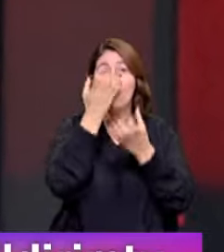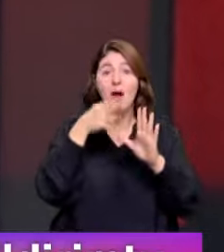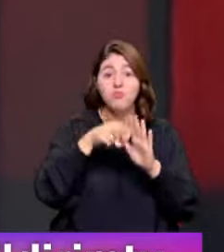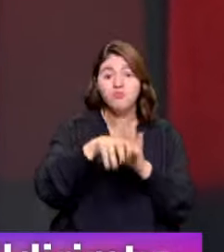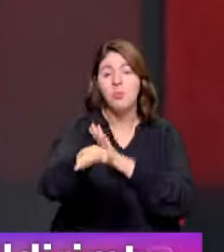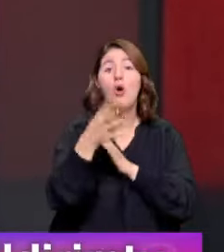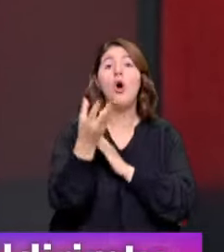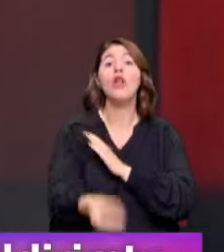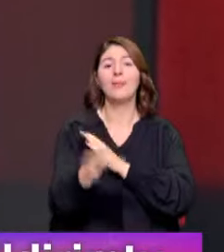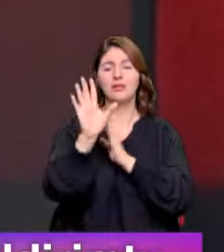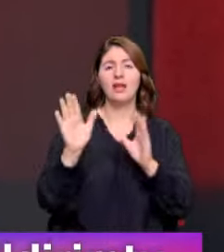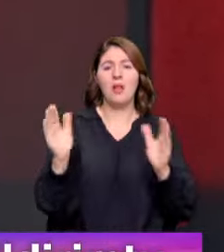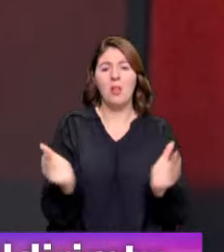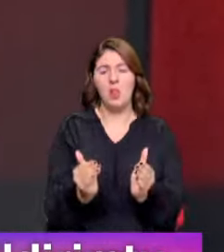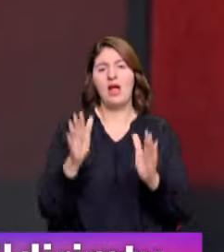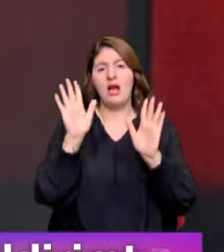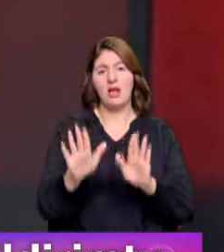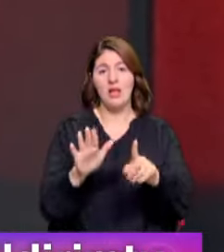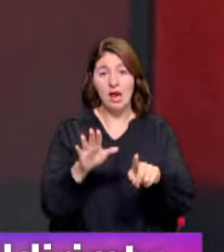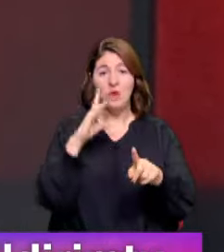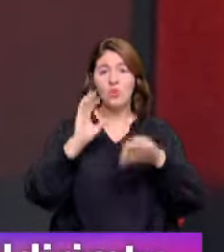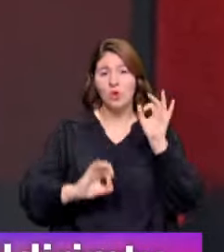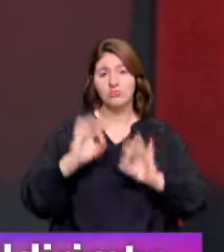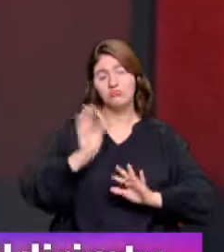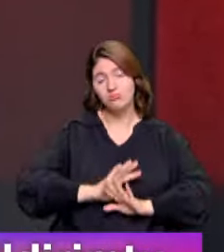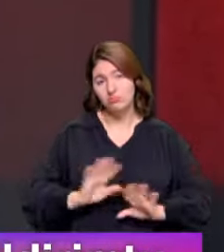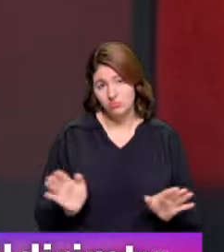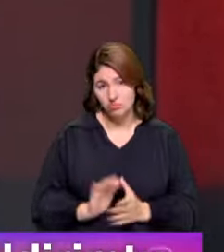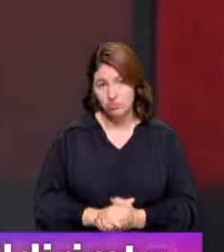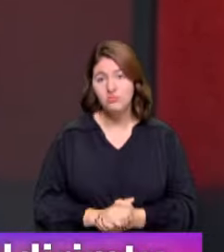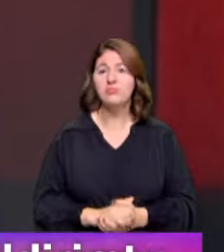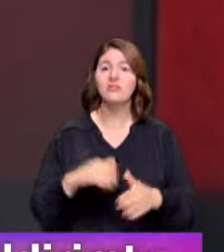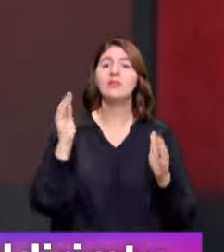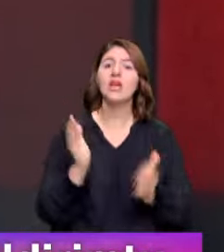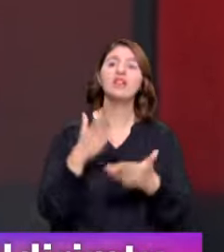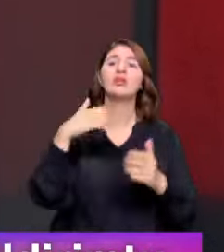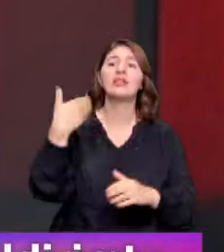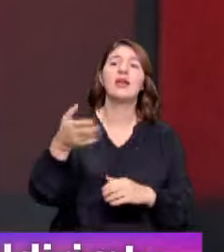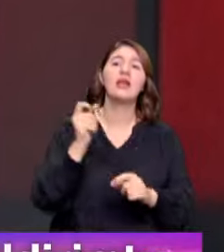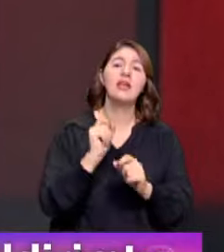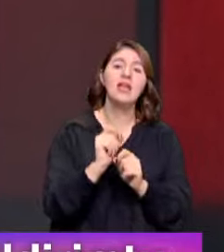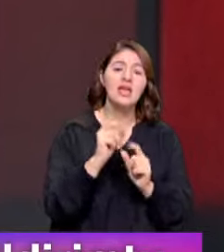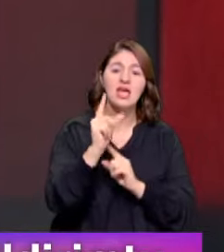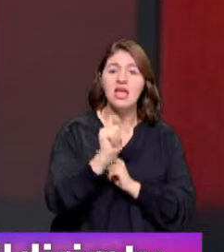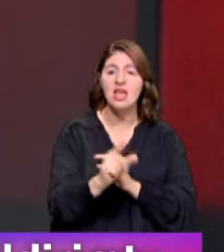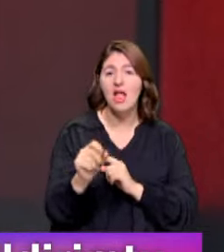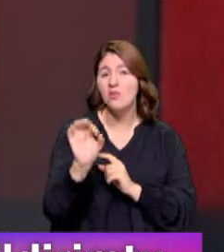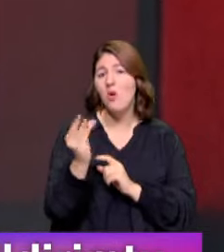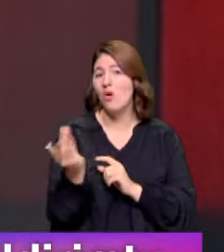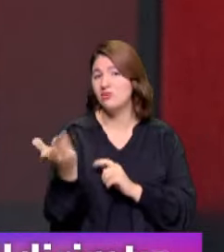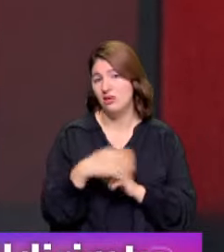sarmadan ve daha geniş bir alana yayılmadan kontrol altına alınabildi. Keşke diğer illerimizde de